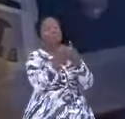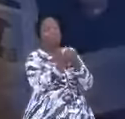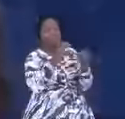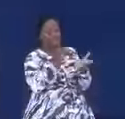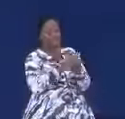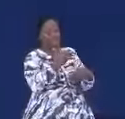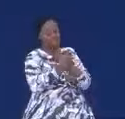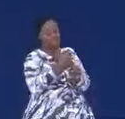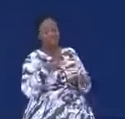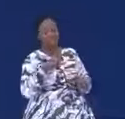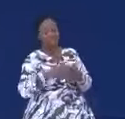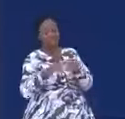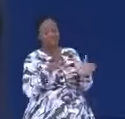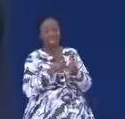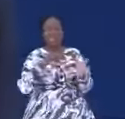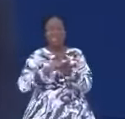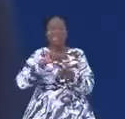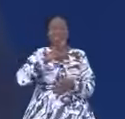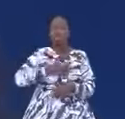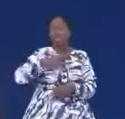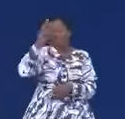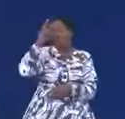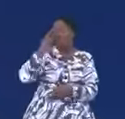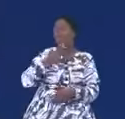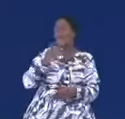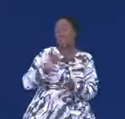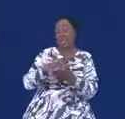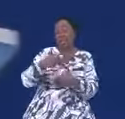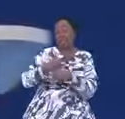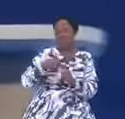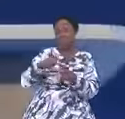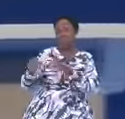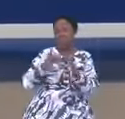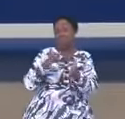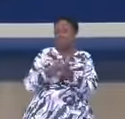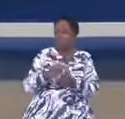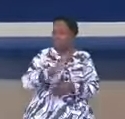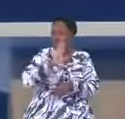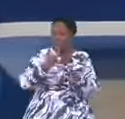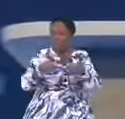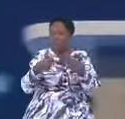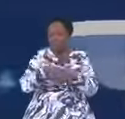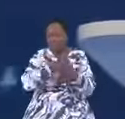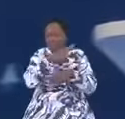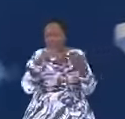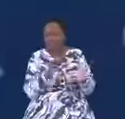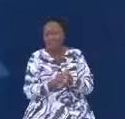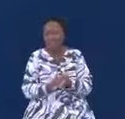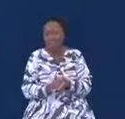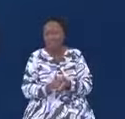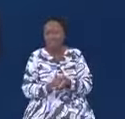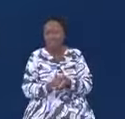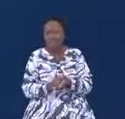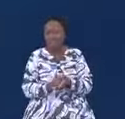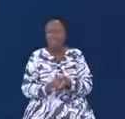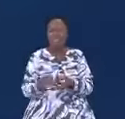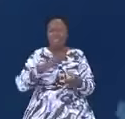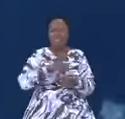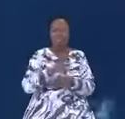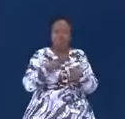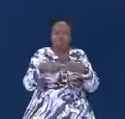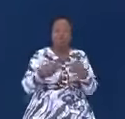allés dans cette écologie et en équité l'homme est bon moralement